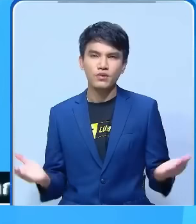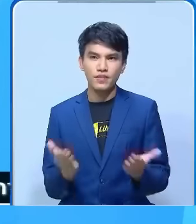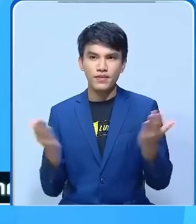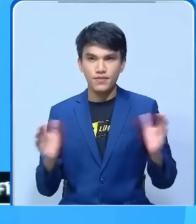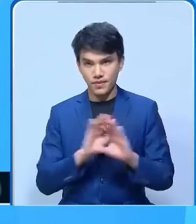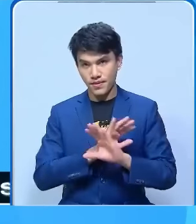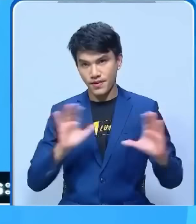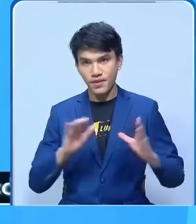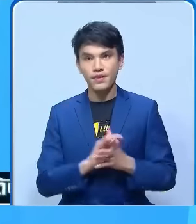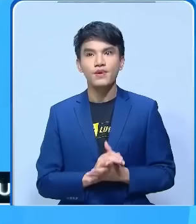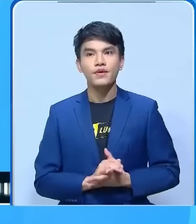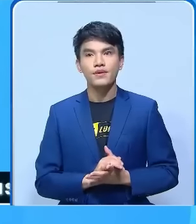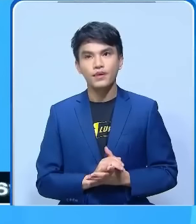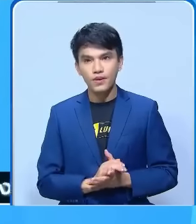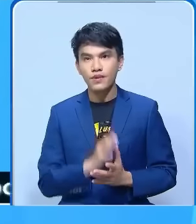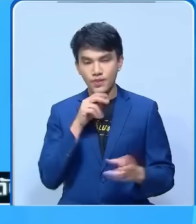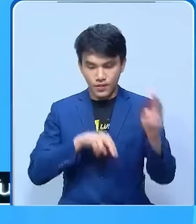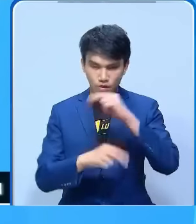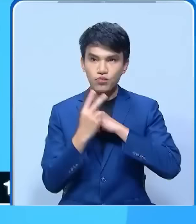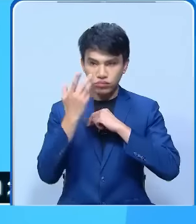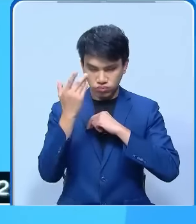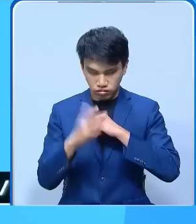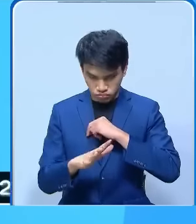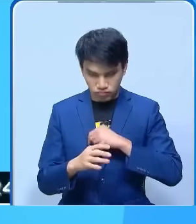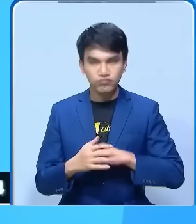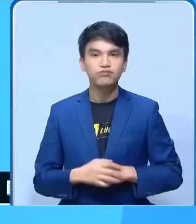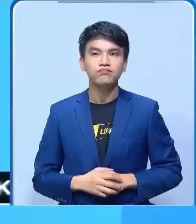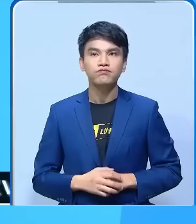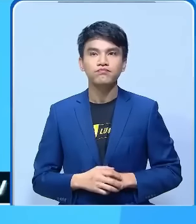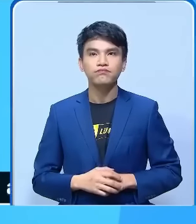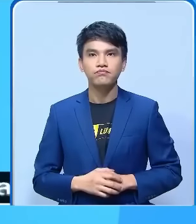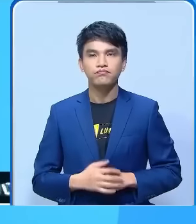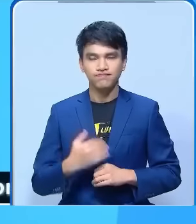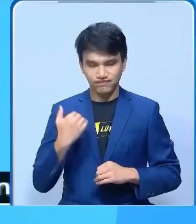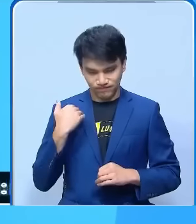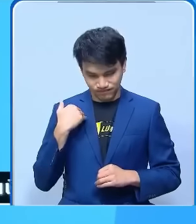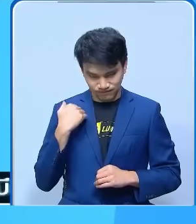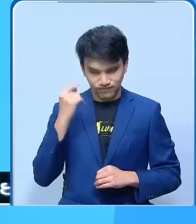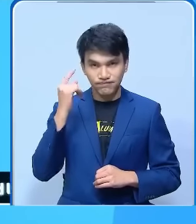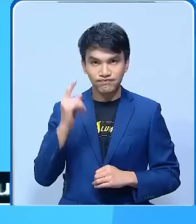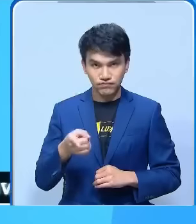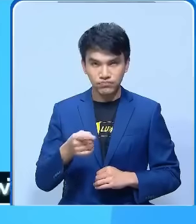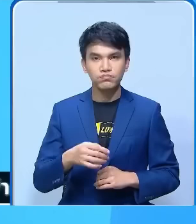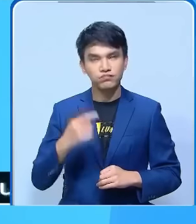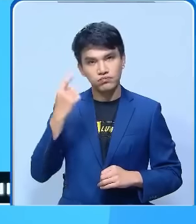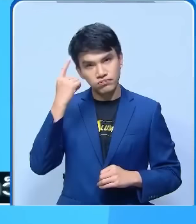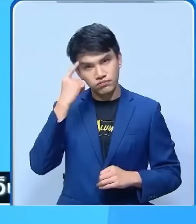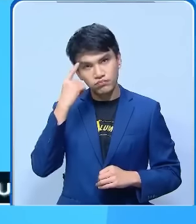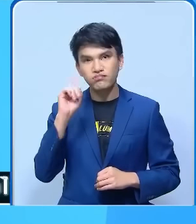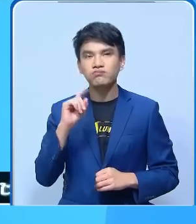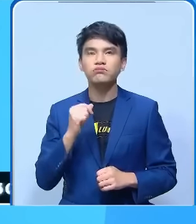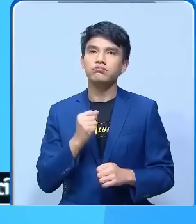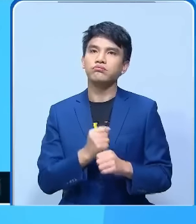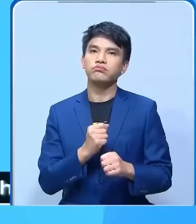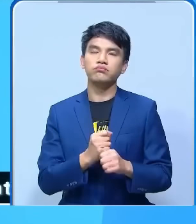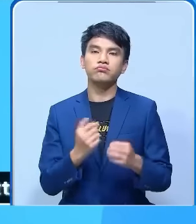ษณะอย่างนี้เลยถ้าตรวจสอบข้อเท็จจริงแล้วพบว่ามีเหตุยังคงทำลักษณะเหมือนกับว่